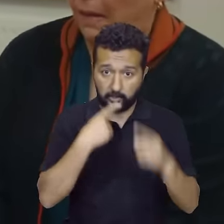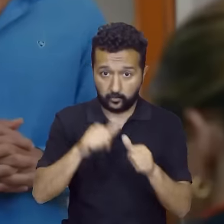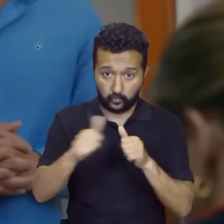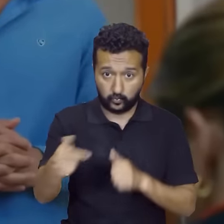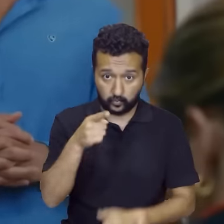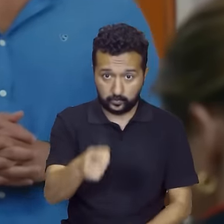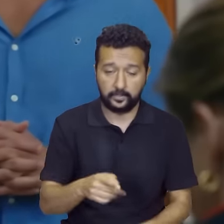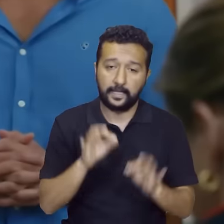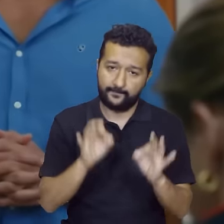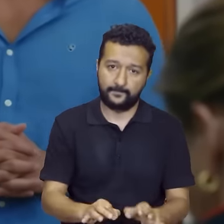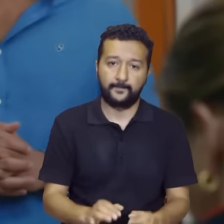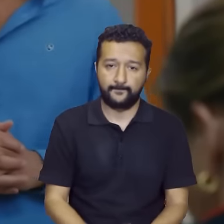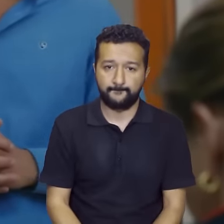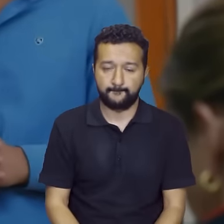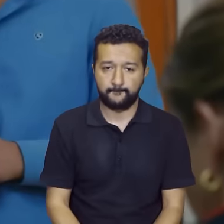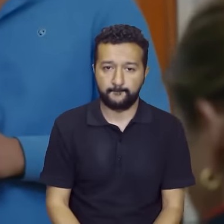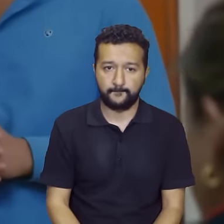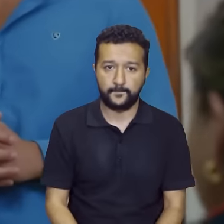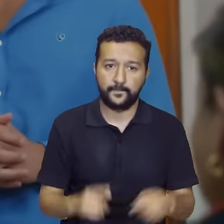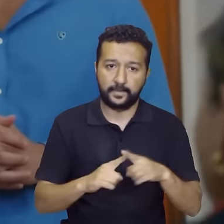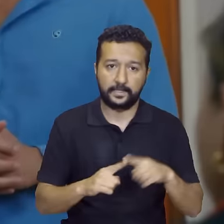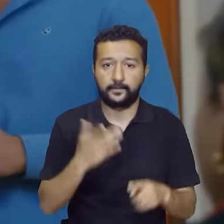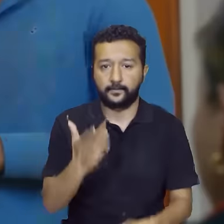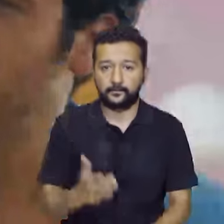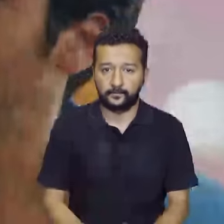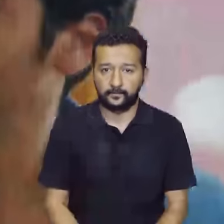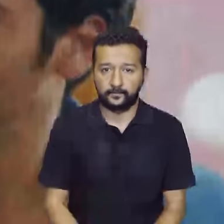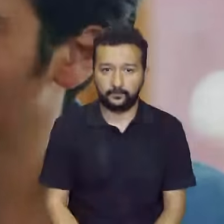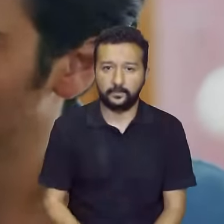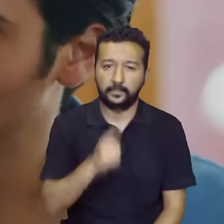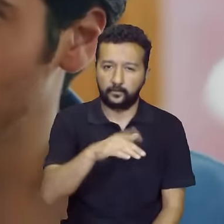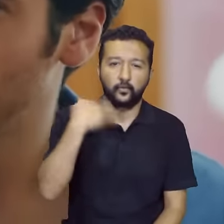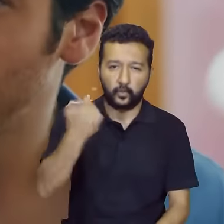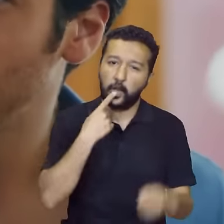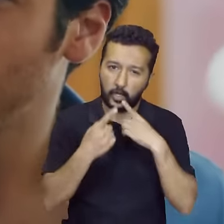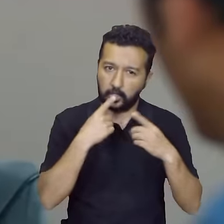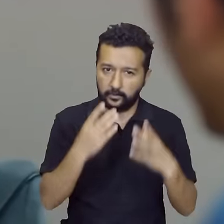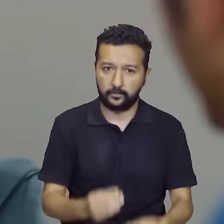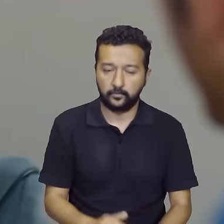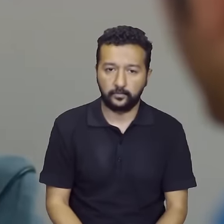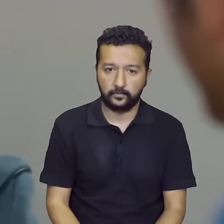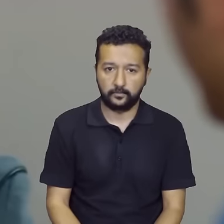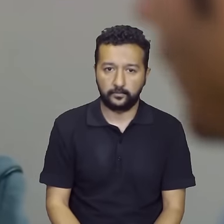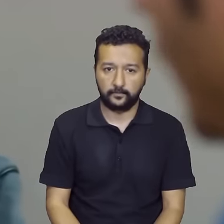ya? Evet. Tarık. Itır'cığım sonra konuşalım mı?